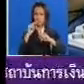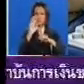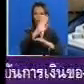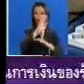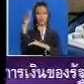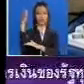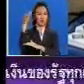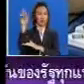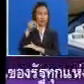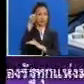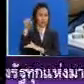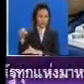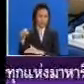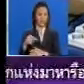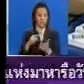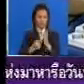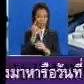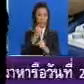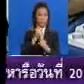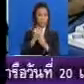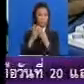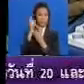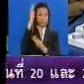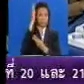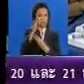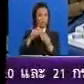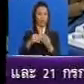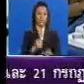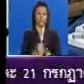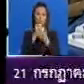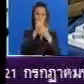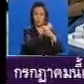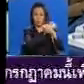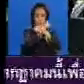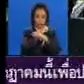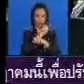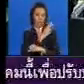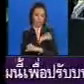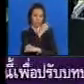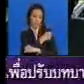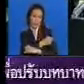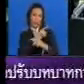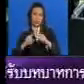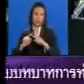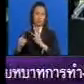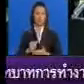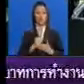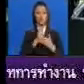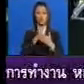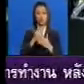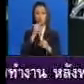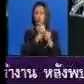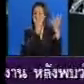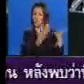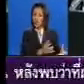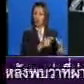Service ซึ่งจะเริ่มปฏิบัติภารกิจช่วงปลายสัปดาห์หน้าหวังแบ่งเบาภาระจากโรงพยาบาลและสถานีอนามัยซึ่งกำลังวุ่นหนัก